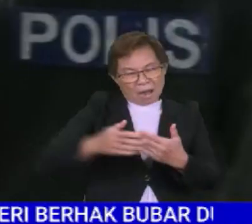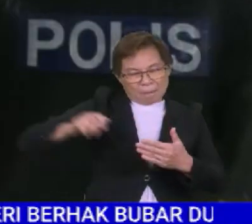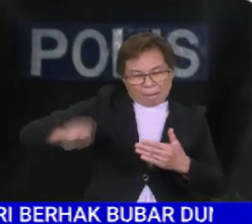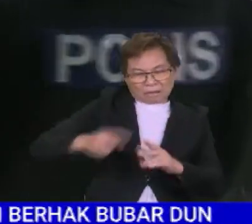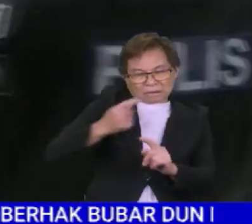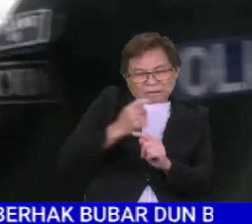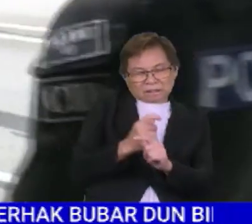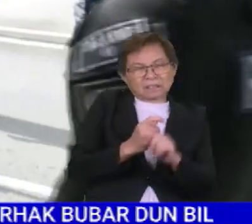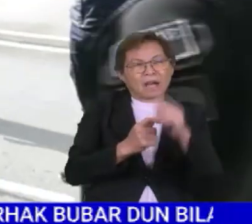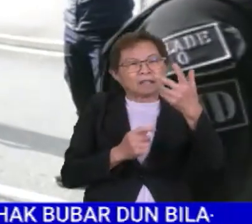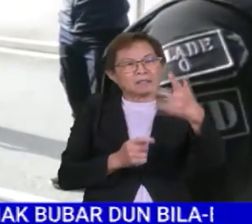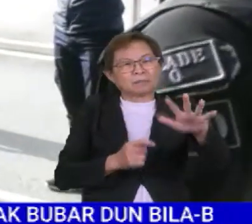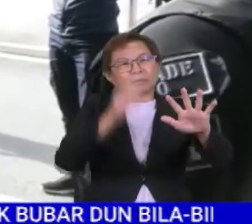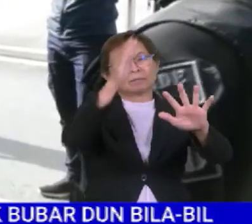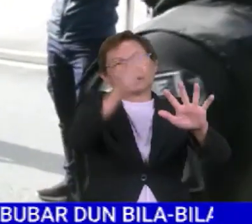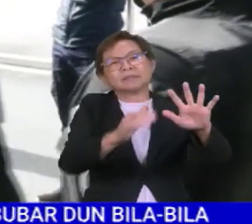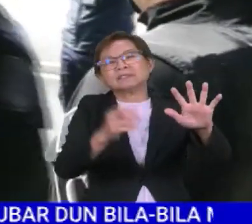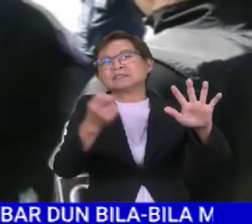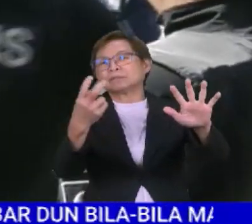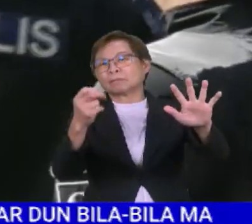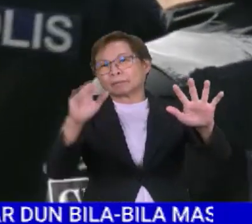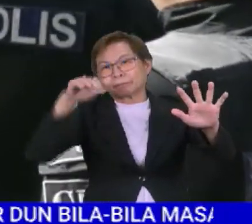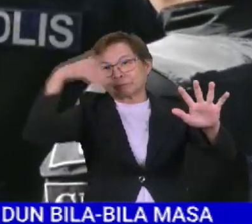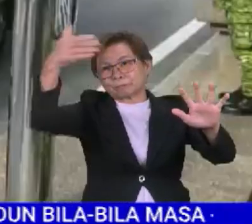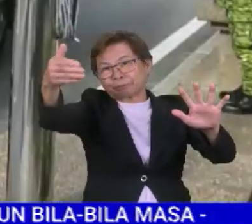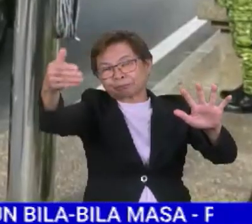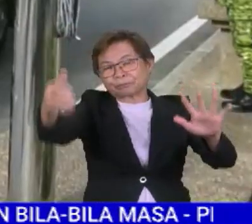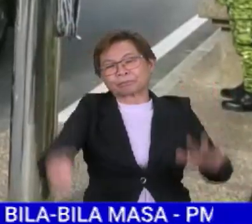ditetapkan 15 Desember depan